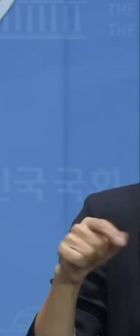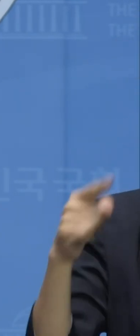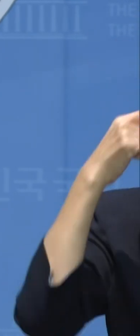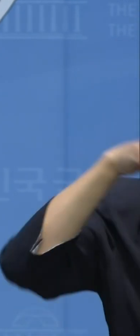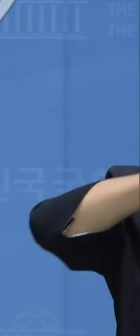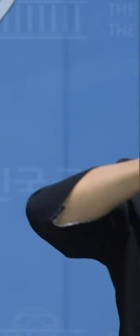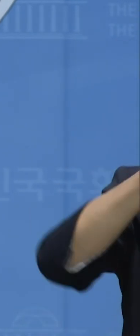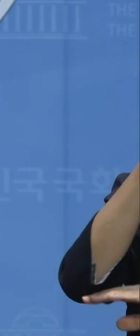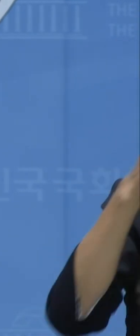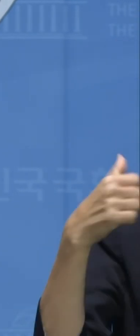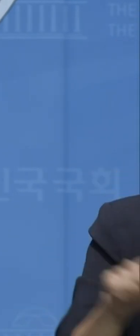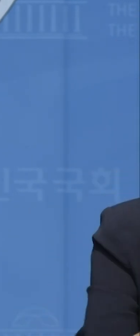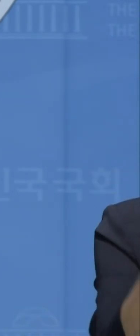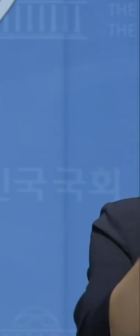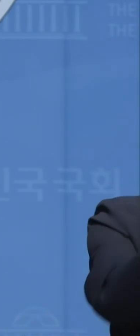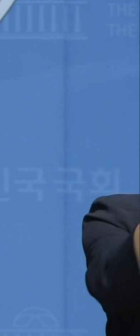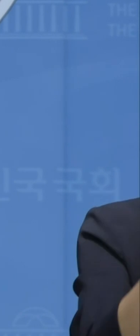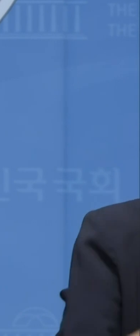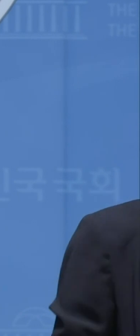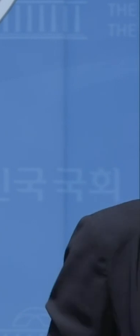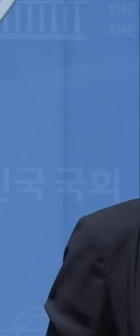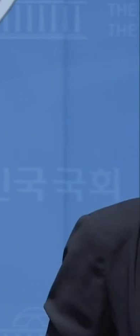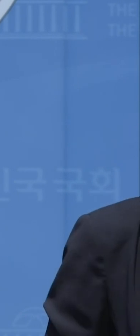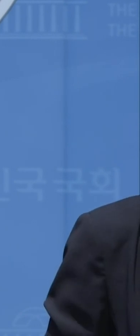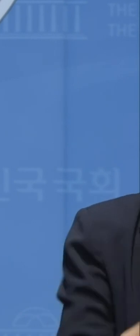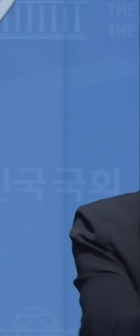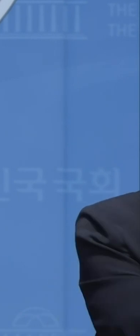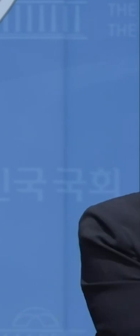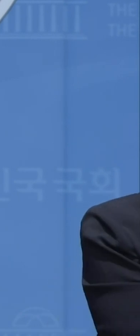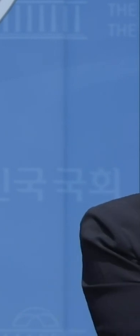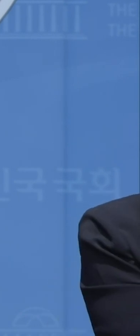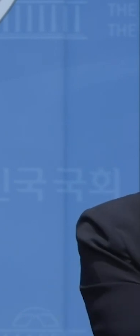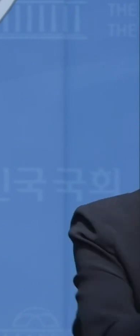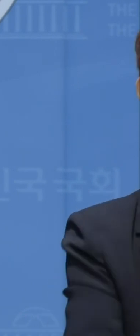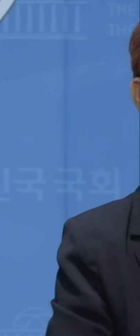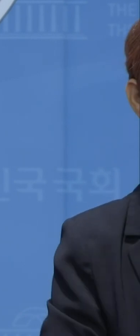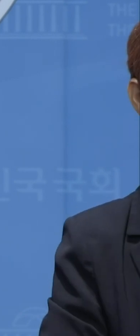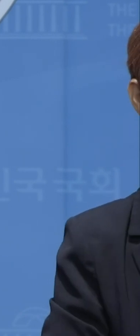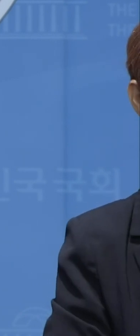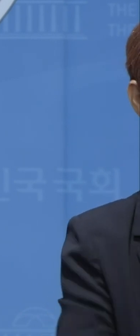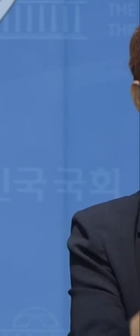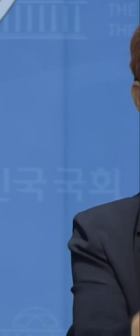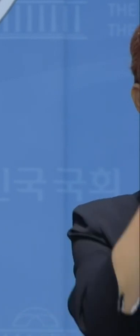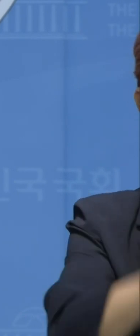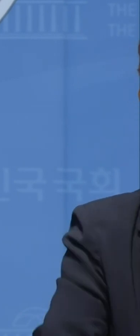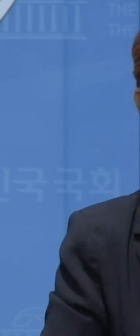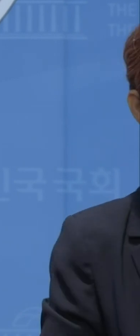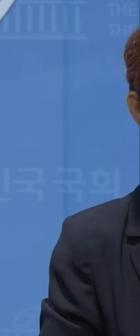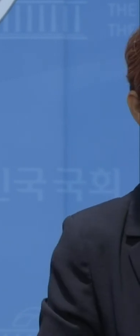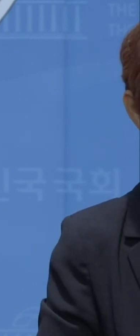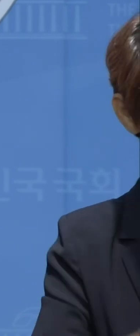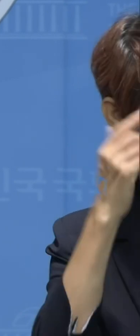필리버스터 마저 포기했을까 그동안 야당들이 압도적 다수의 찬성으로 통과시킨 법안들에 하나하나